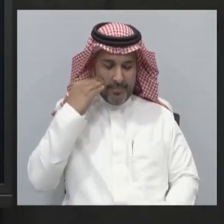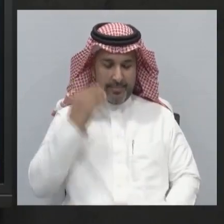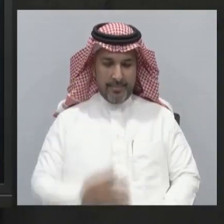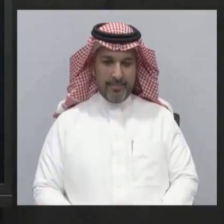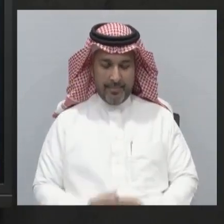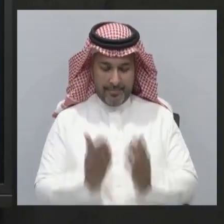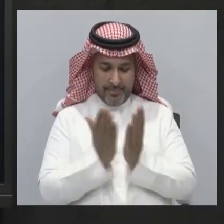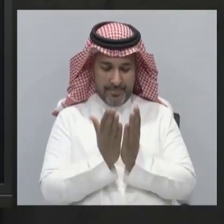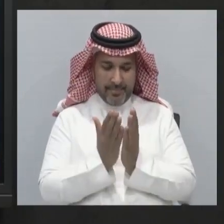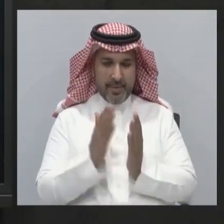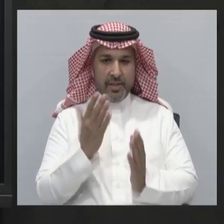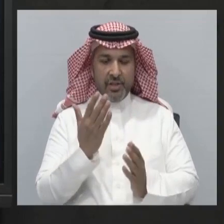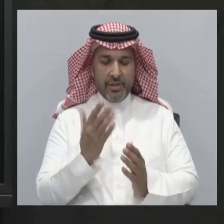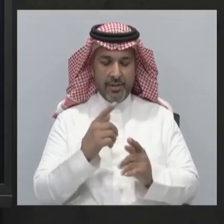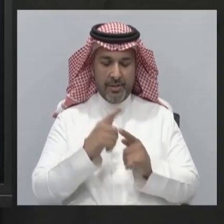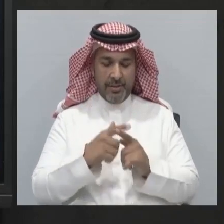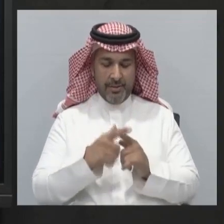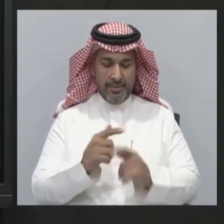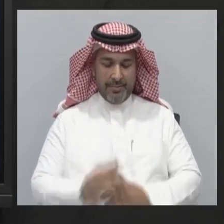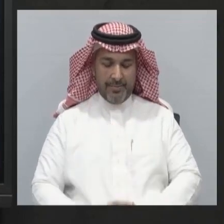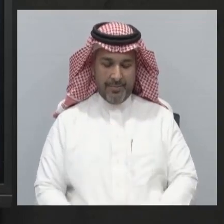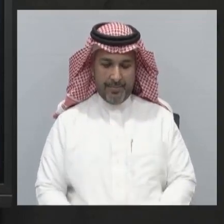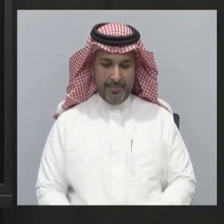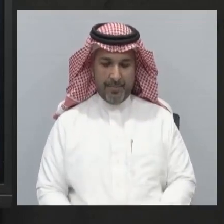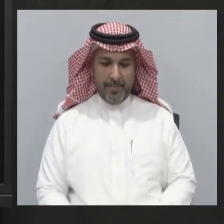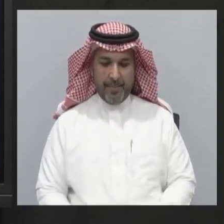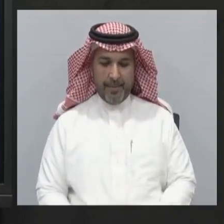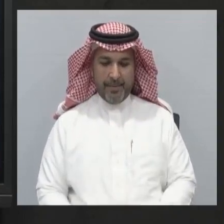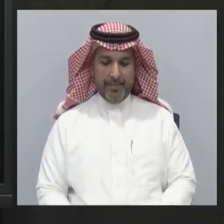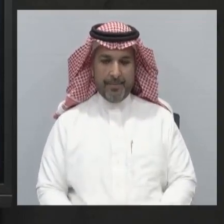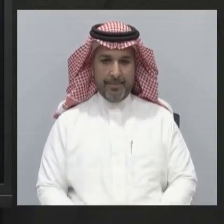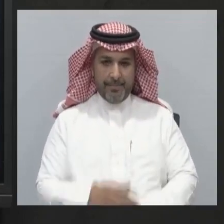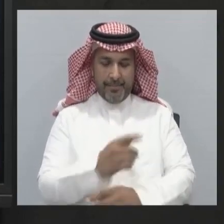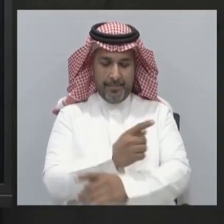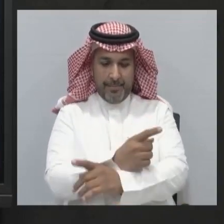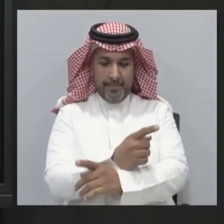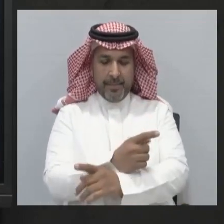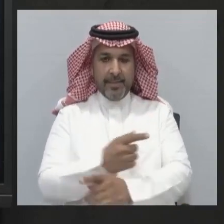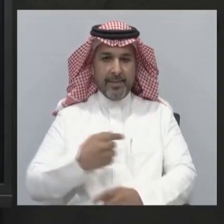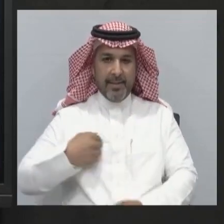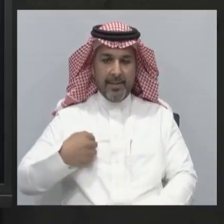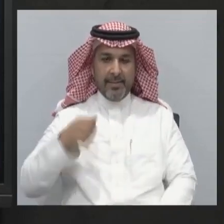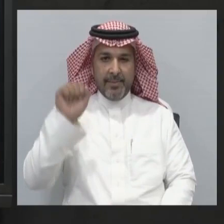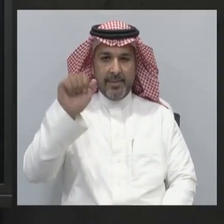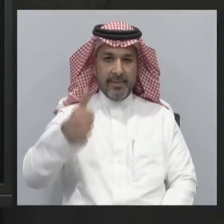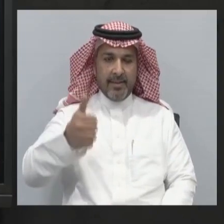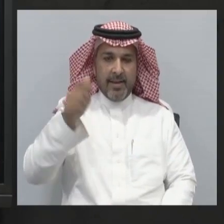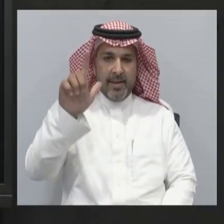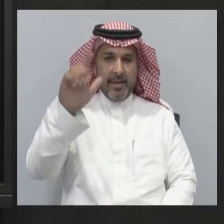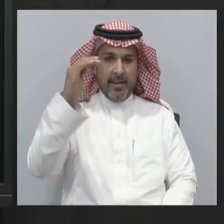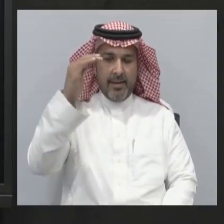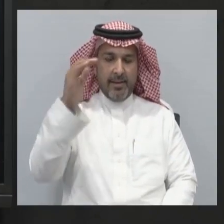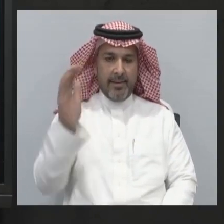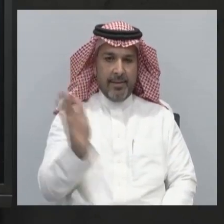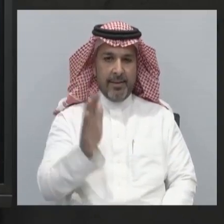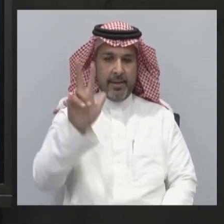من دروس الرياضيات واحد اين للسنه الاولى المشتركه في نظام المسارات اليوم ان شاء الله راح يكون